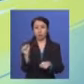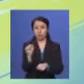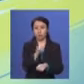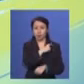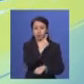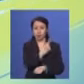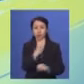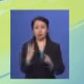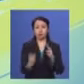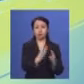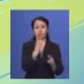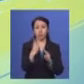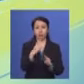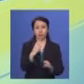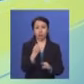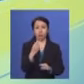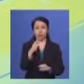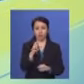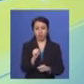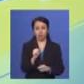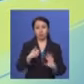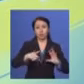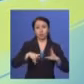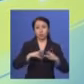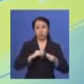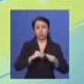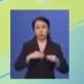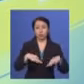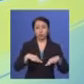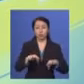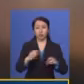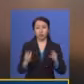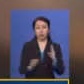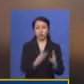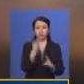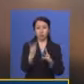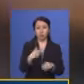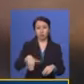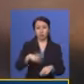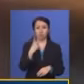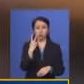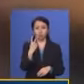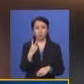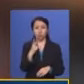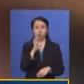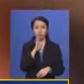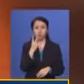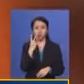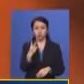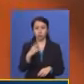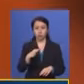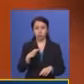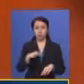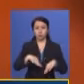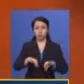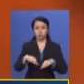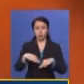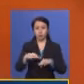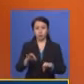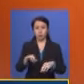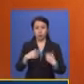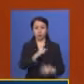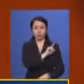произошло сильное возгорание Volkswagen Jetta, в результате чего легковушка сгорела. Двух пассажирок из обеих машин